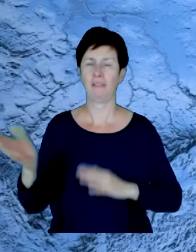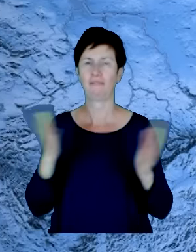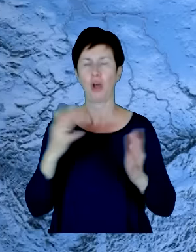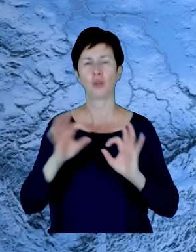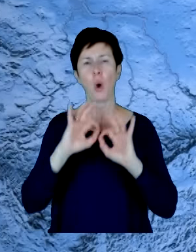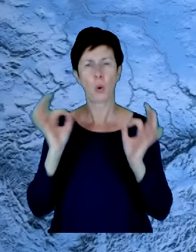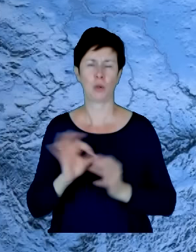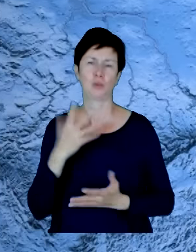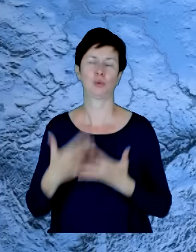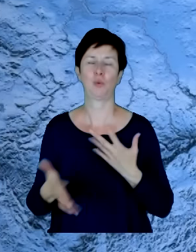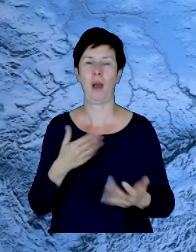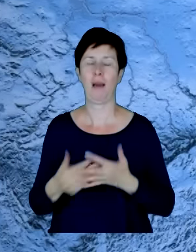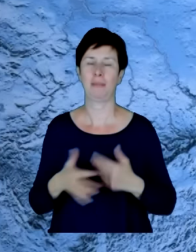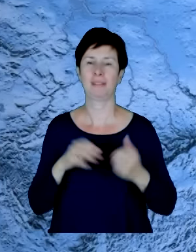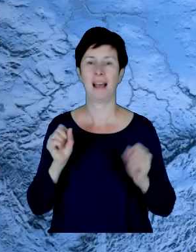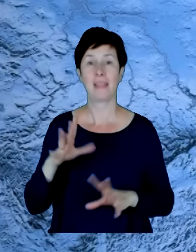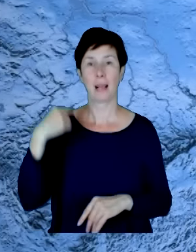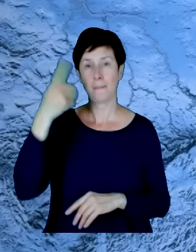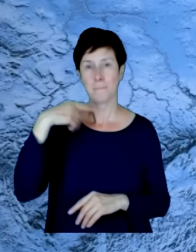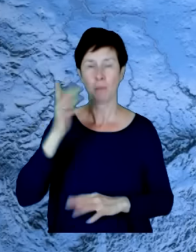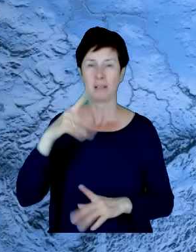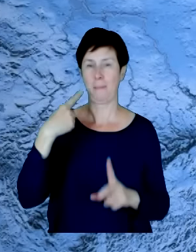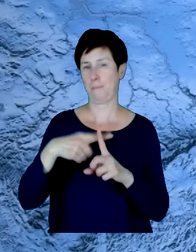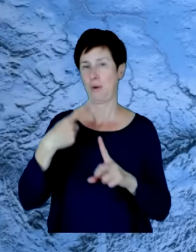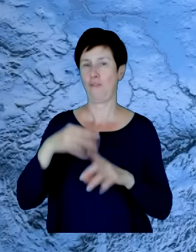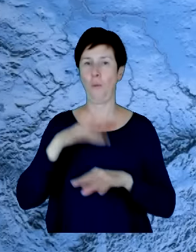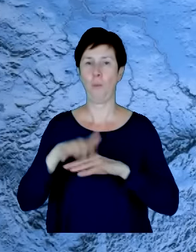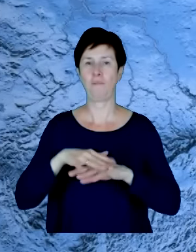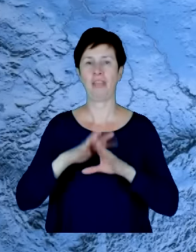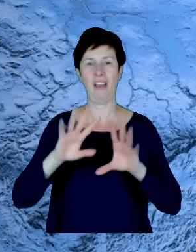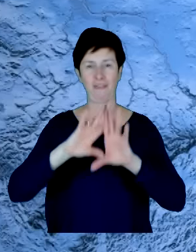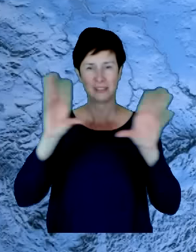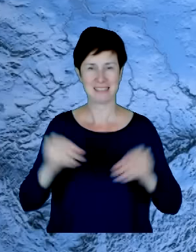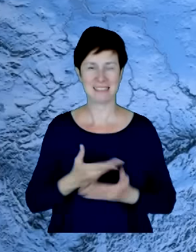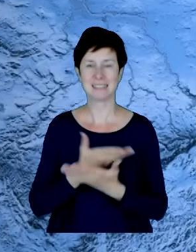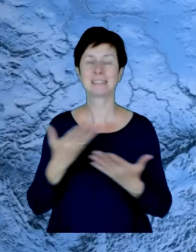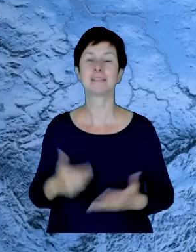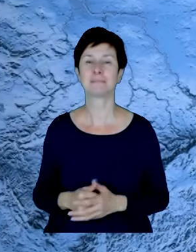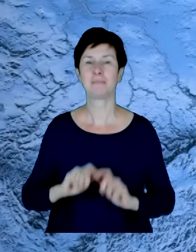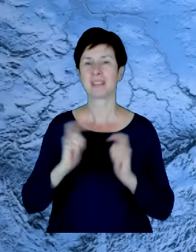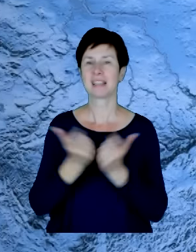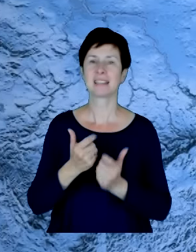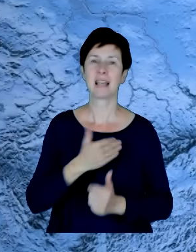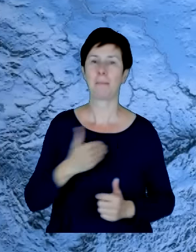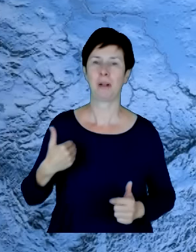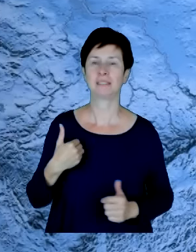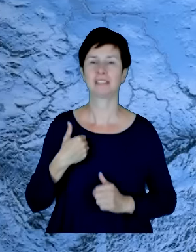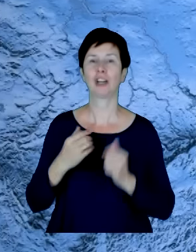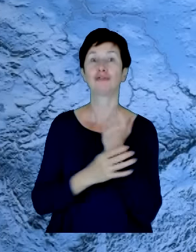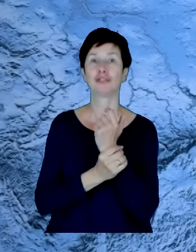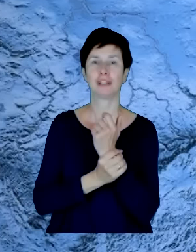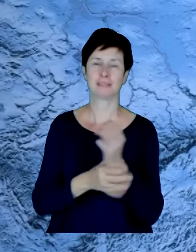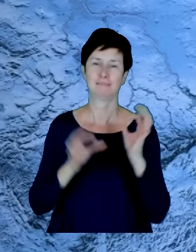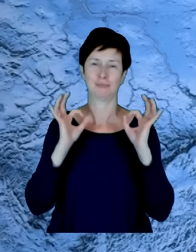słaby Nic dziwnego że taka pogoda będzie pozytywnie wpływać na nasz organizm na terenie niemal całego kraju warunki biometeorologiczne będą